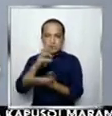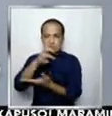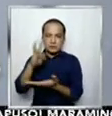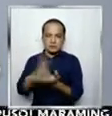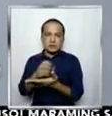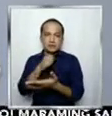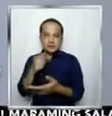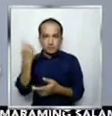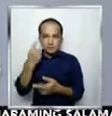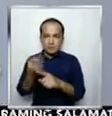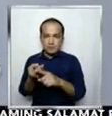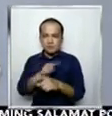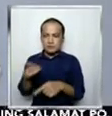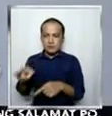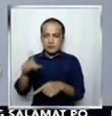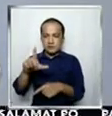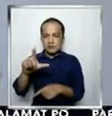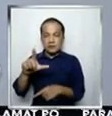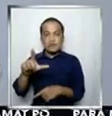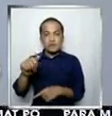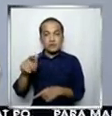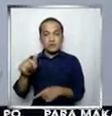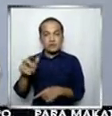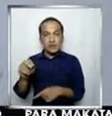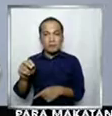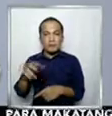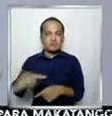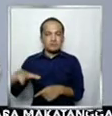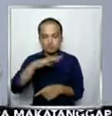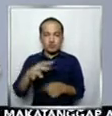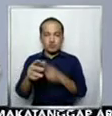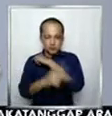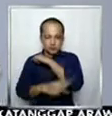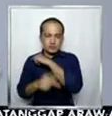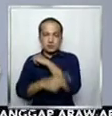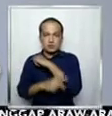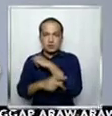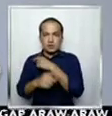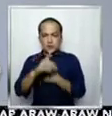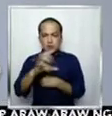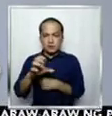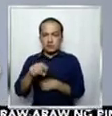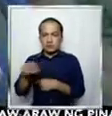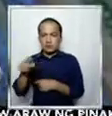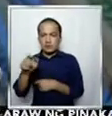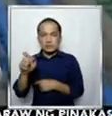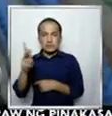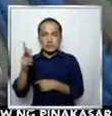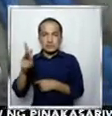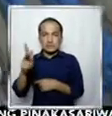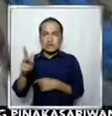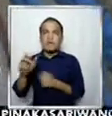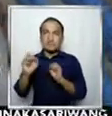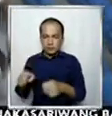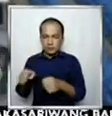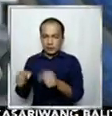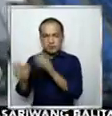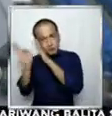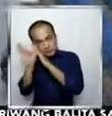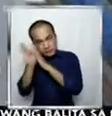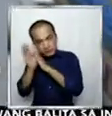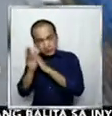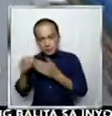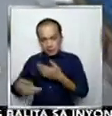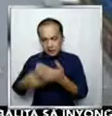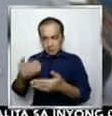mga taga-Binyan, kundi para sa buong probinsya ng Laguna. 100 to 130 ang bed capacity ng pasilidad na patatakbuhin ng mga tauhan